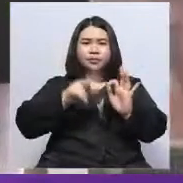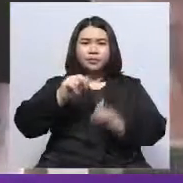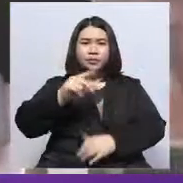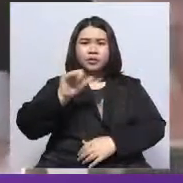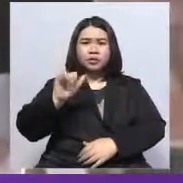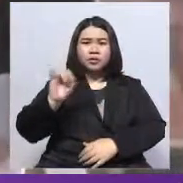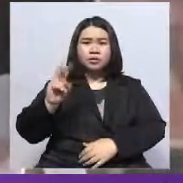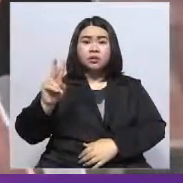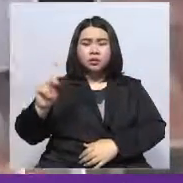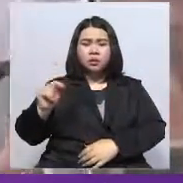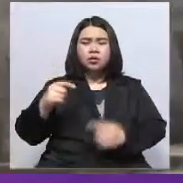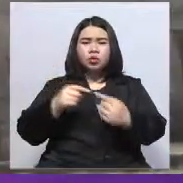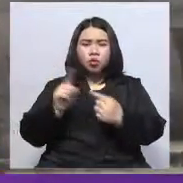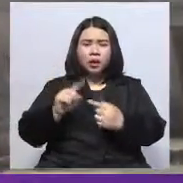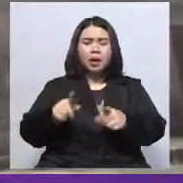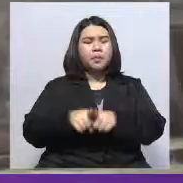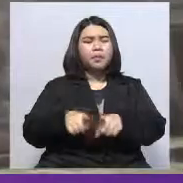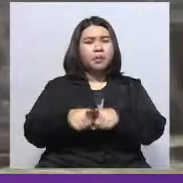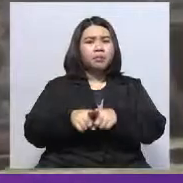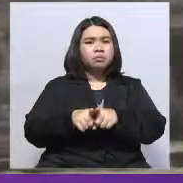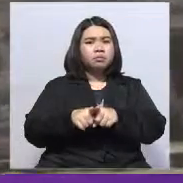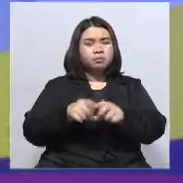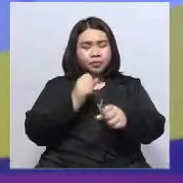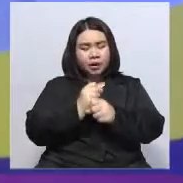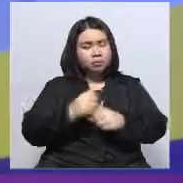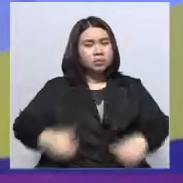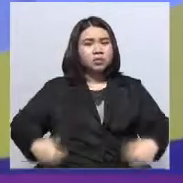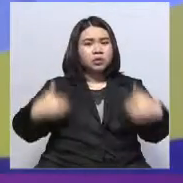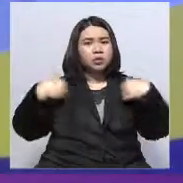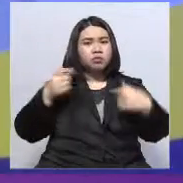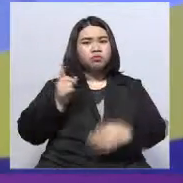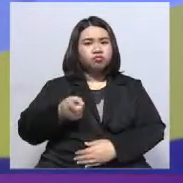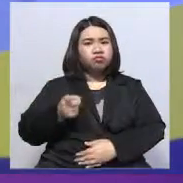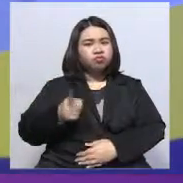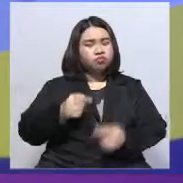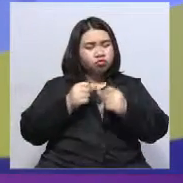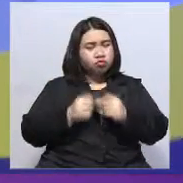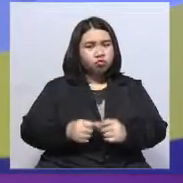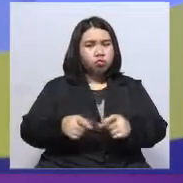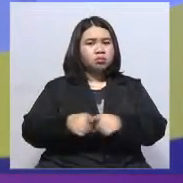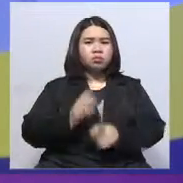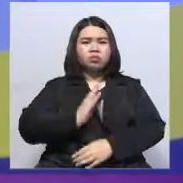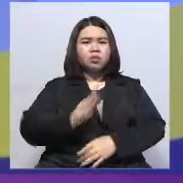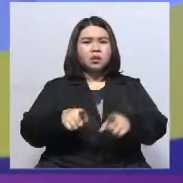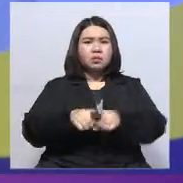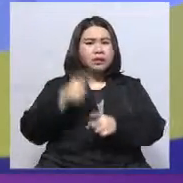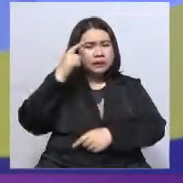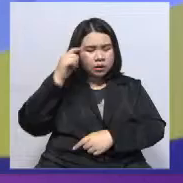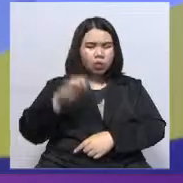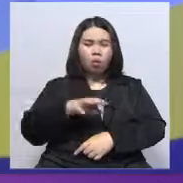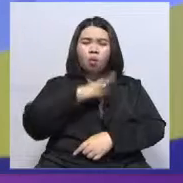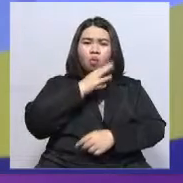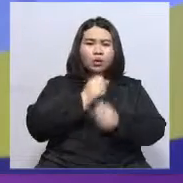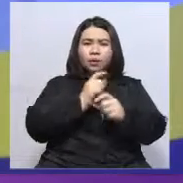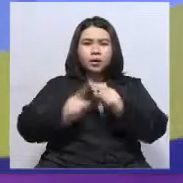รักษ์สุดเหวี่ยงนั้นเนี่ยผมคิดว่าก็ไม่เชิงหรอกทำวิถีเดิมของที่ท่านเคยทำอย่างซื่อสัตย์ต่อเงื่อนไขของธรรมชาติ